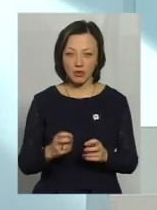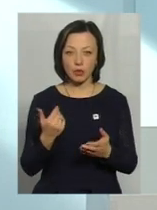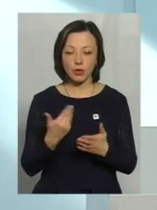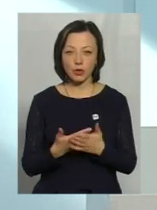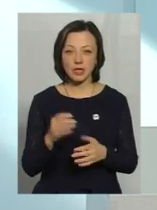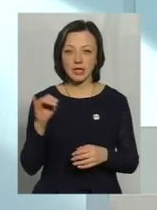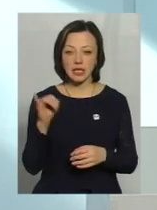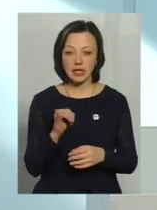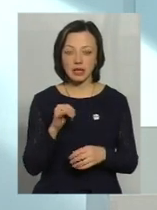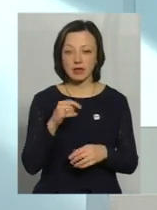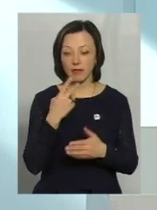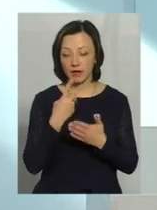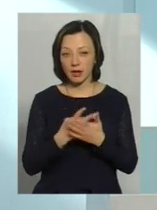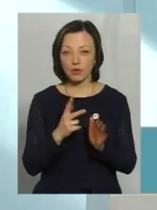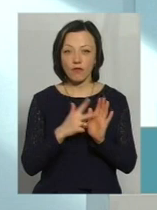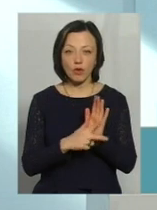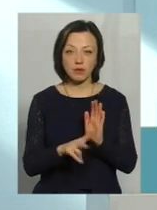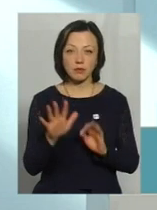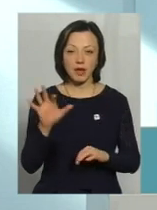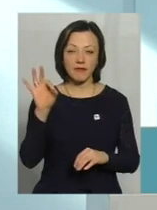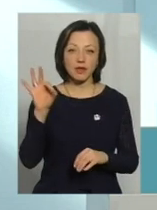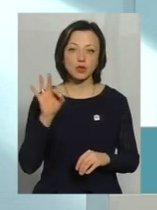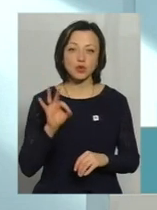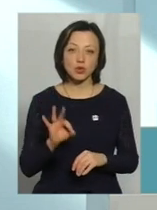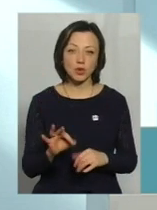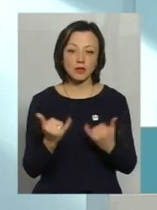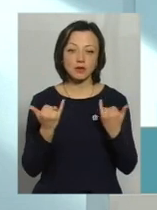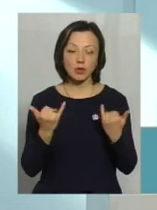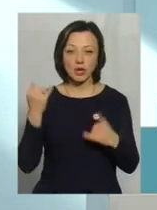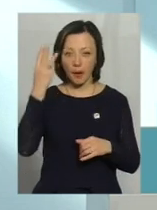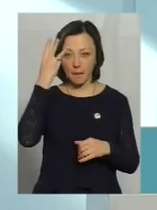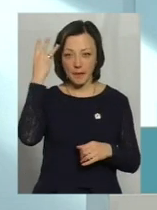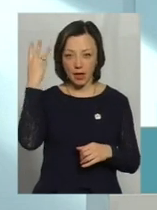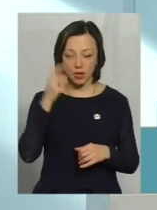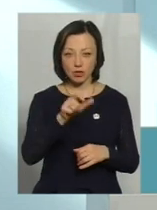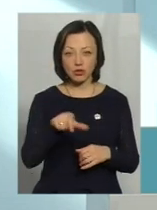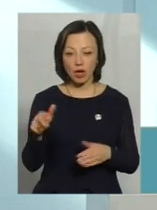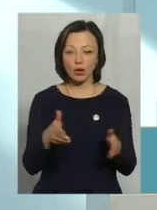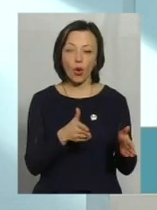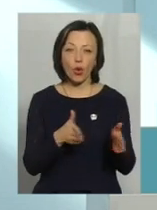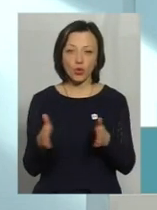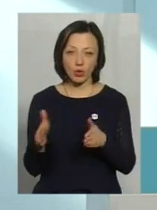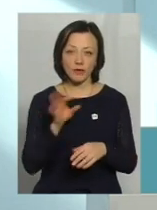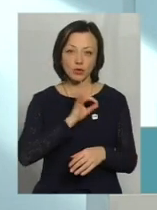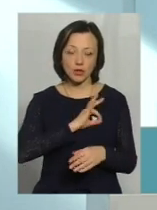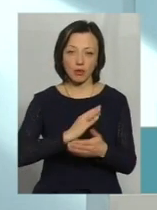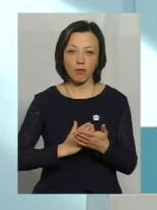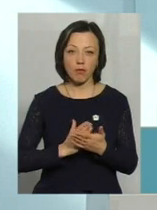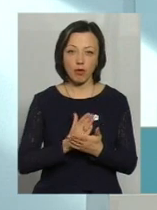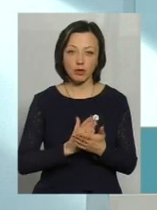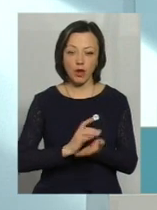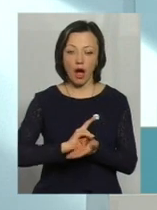і який стверджує те, що 85% сьогодні хмельничан готові скористатися послугами